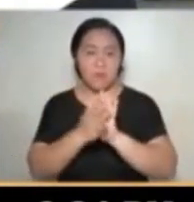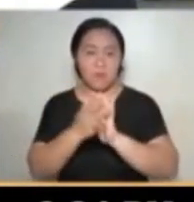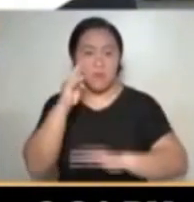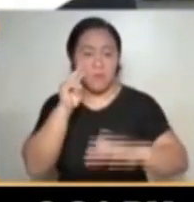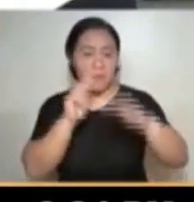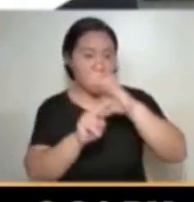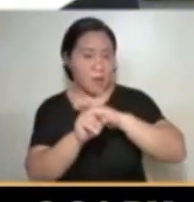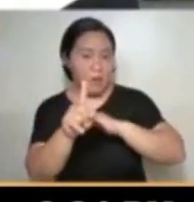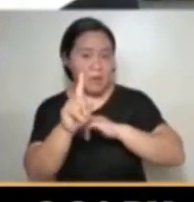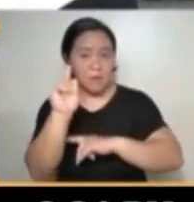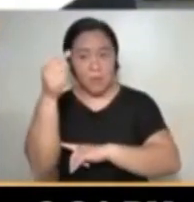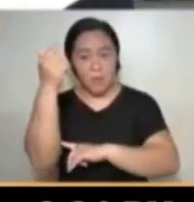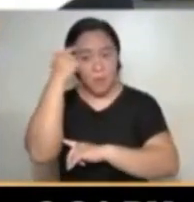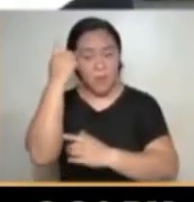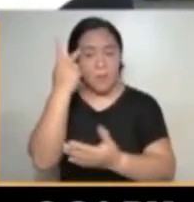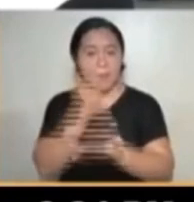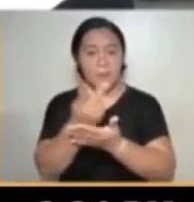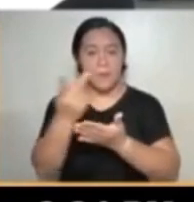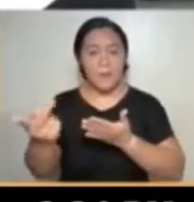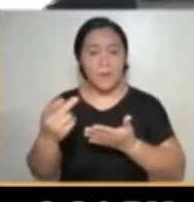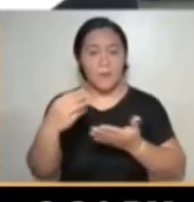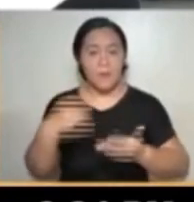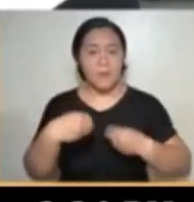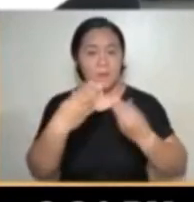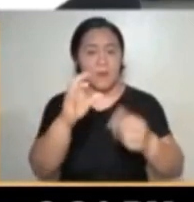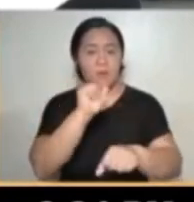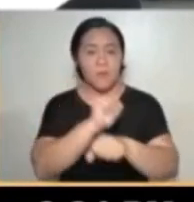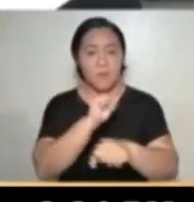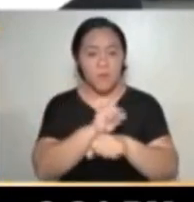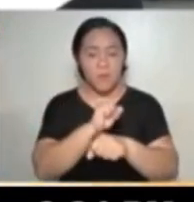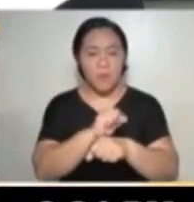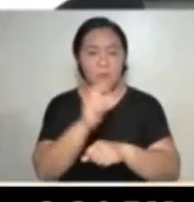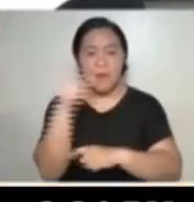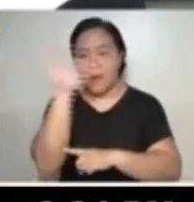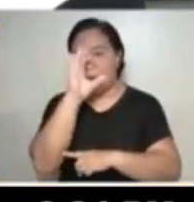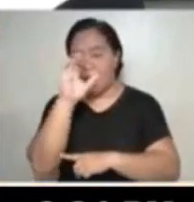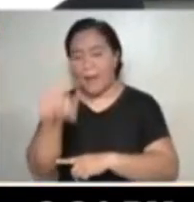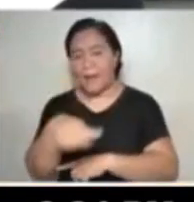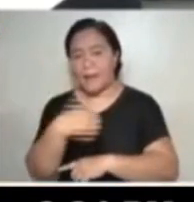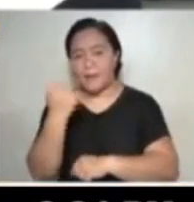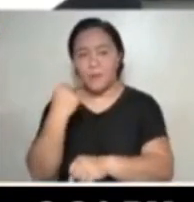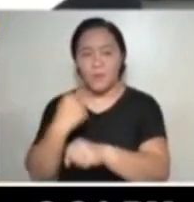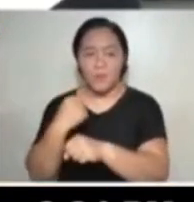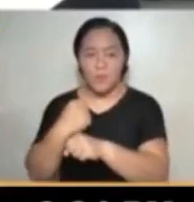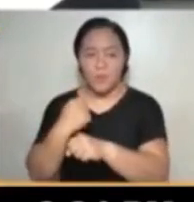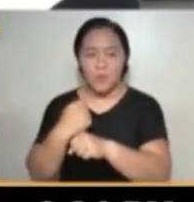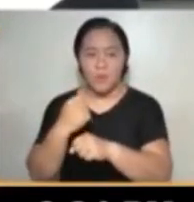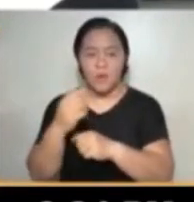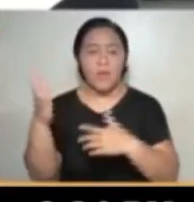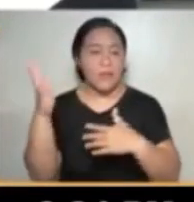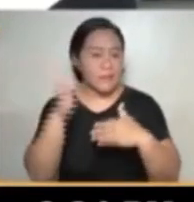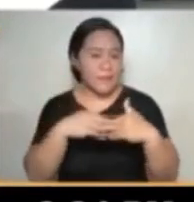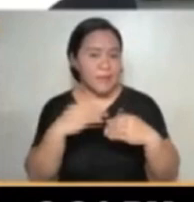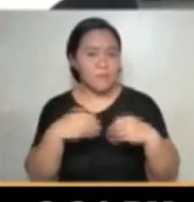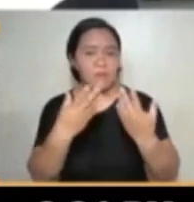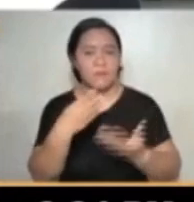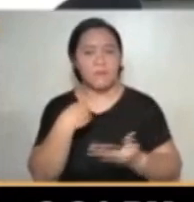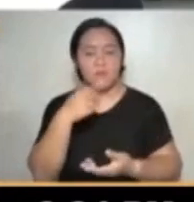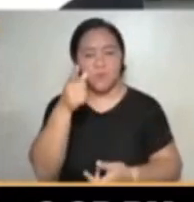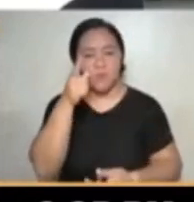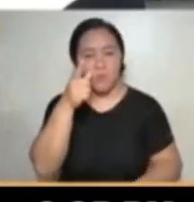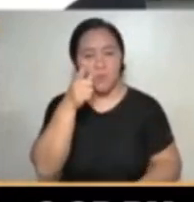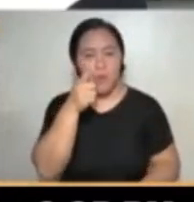Government para makabigay ng trabaho makabigay ng hanapbuhay imbis po na nagbibigay ng halos limos sa mga nangangailangan